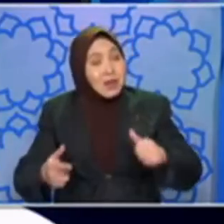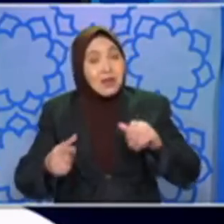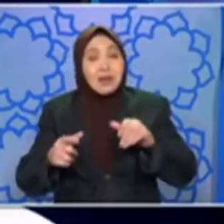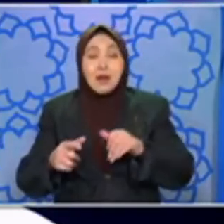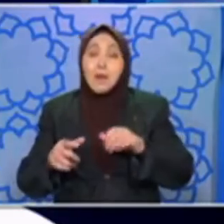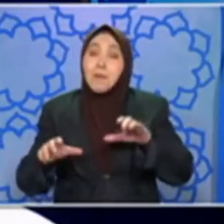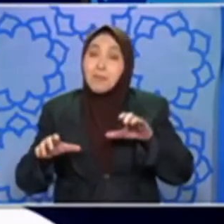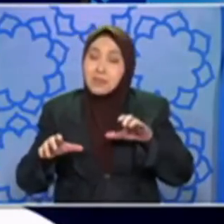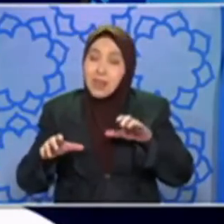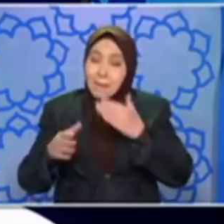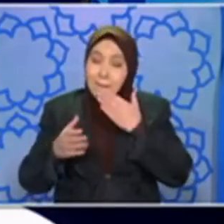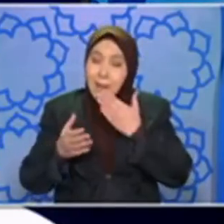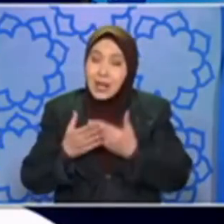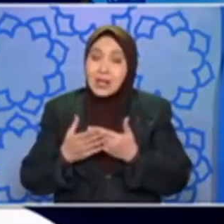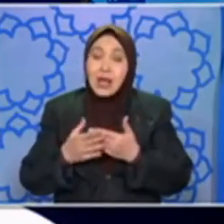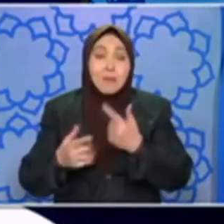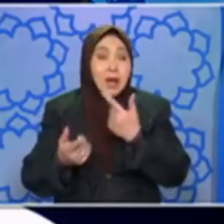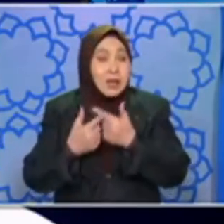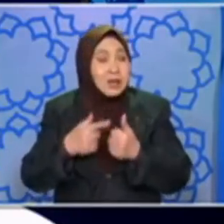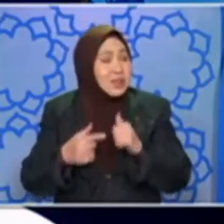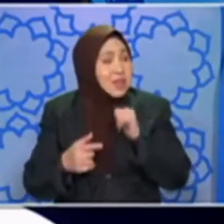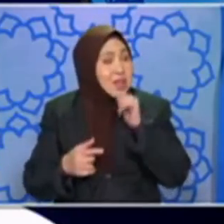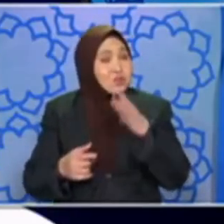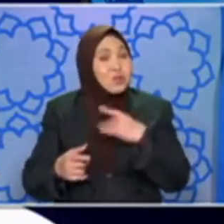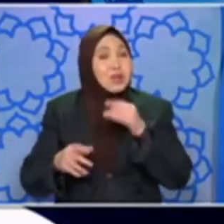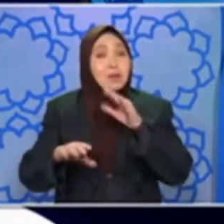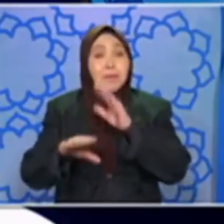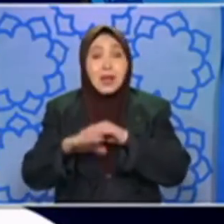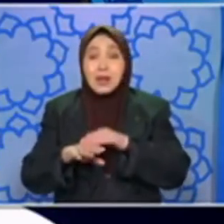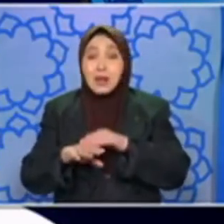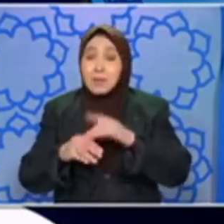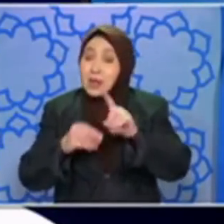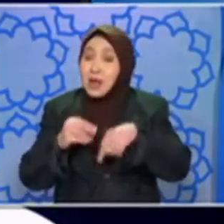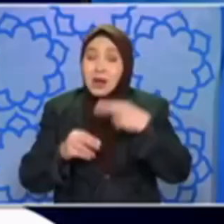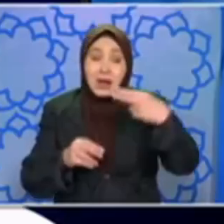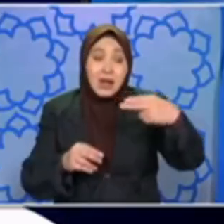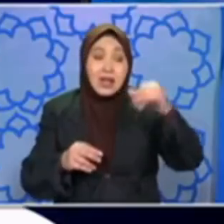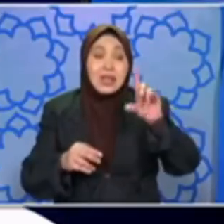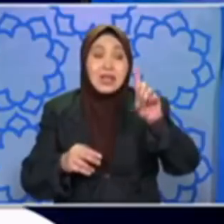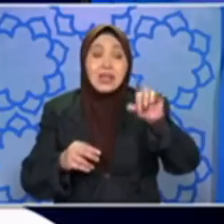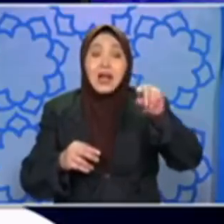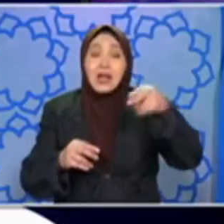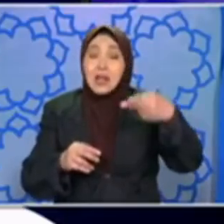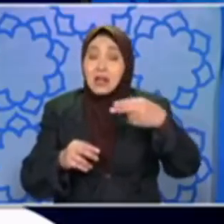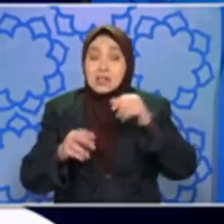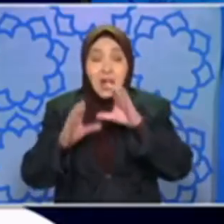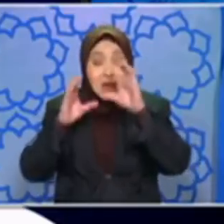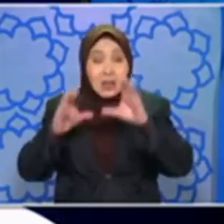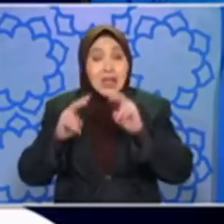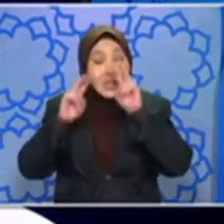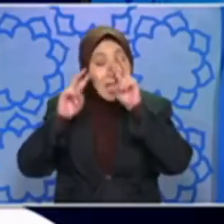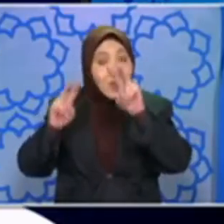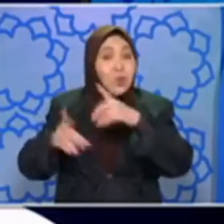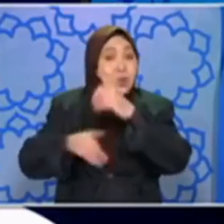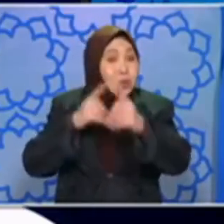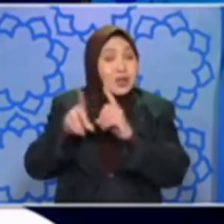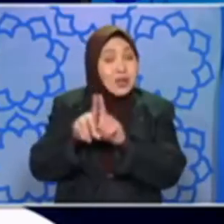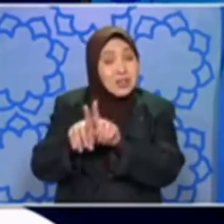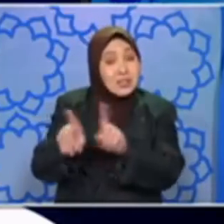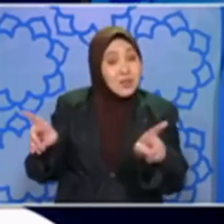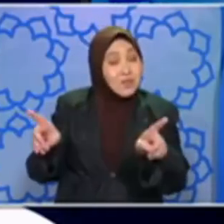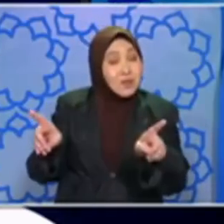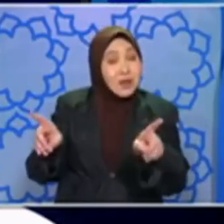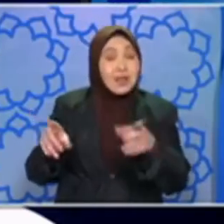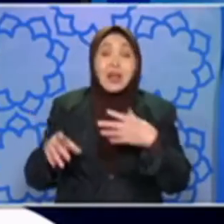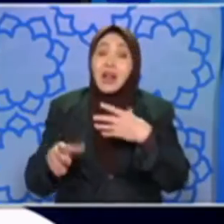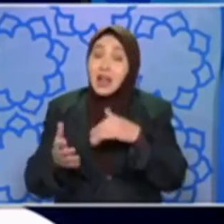iaitu istilahnya sa'asabila. Dia tidak suka pada perkara hidayah. Cara dia melihat dunia sudah berbeza. Dia lebih